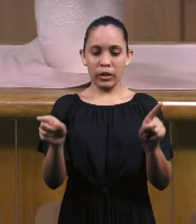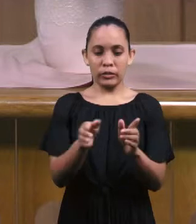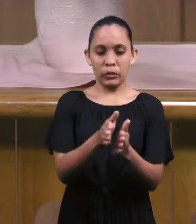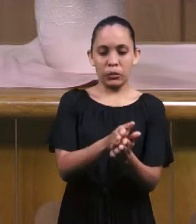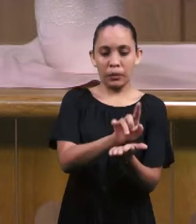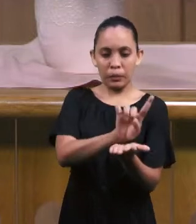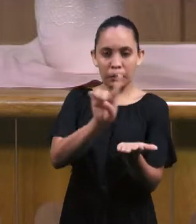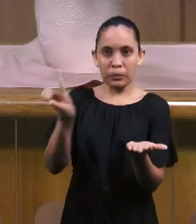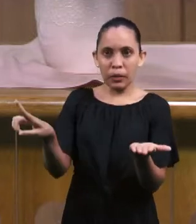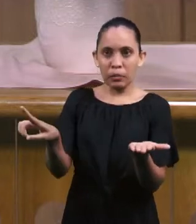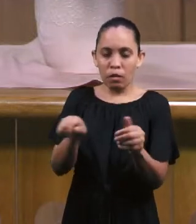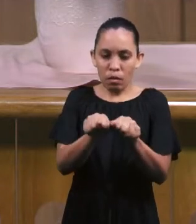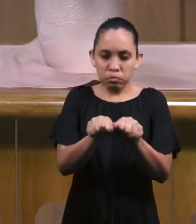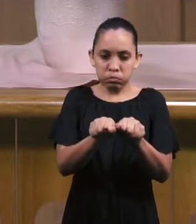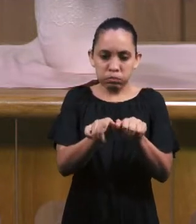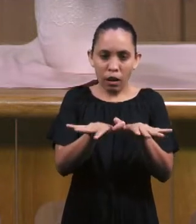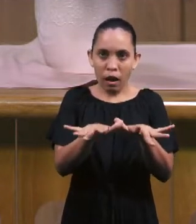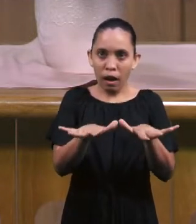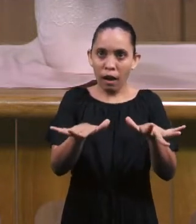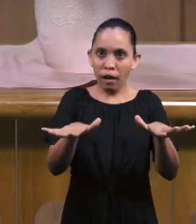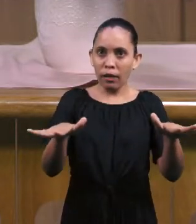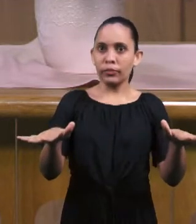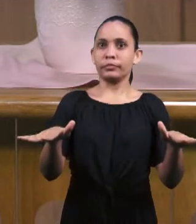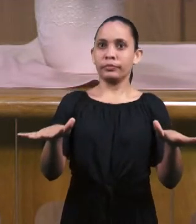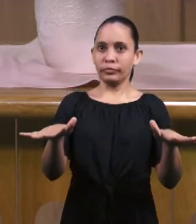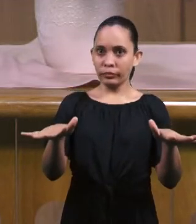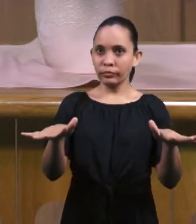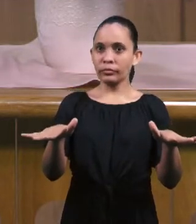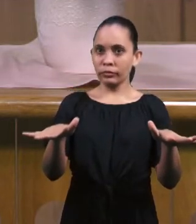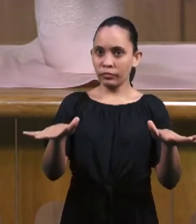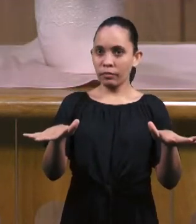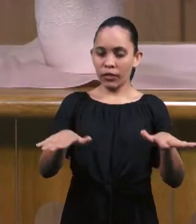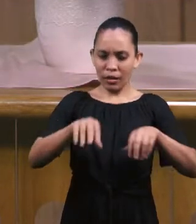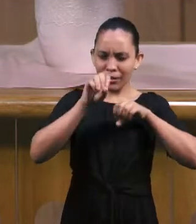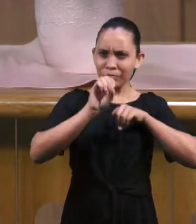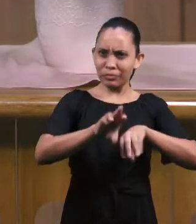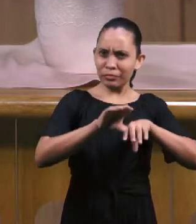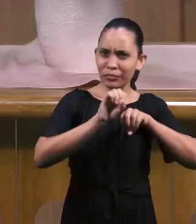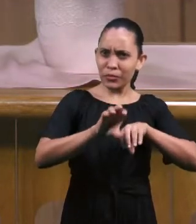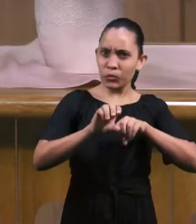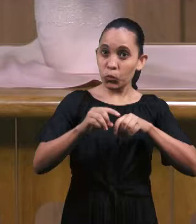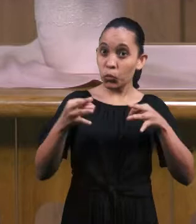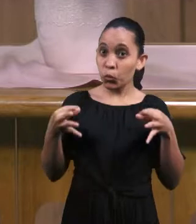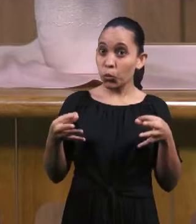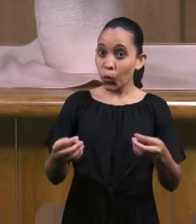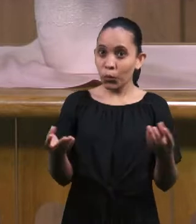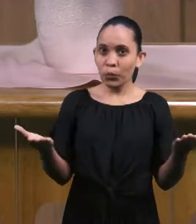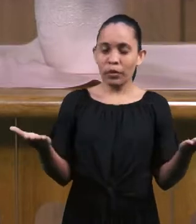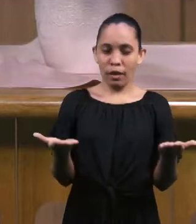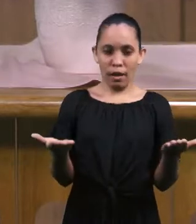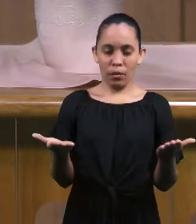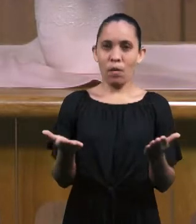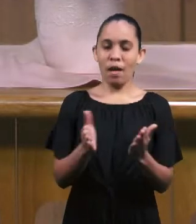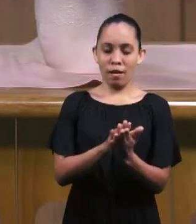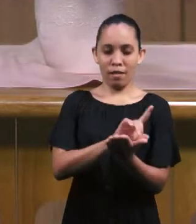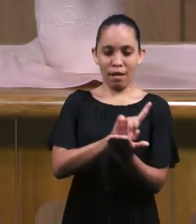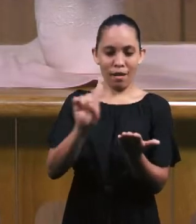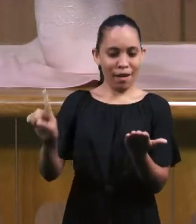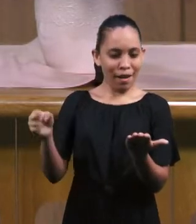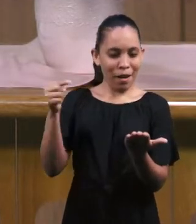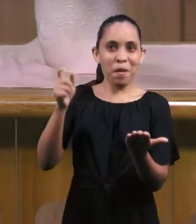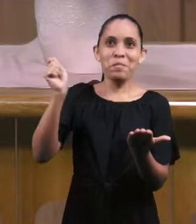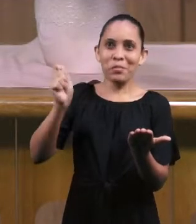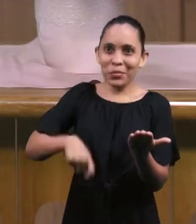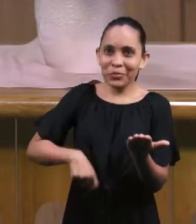ouverte et la presse est entrée, tout le monde a eu